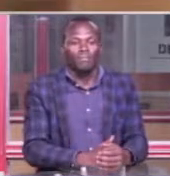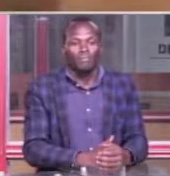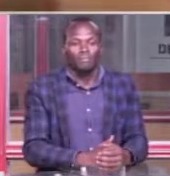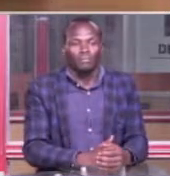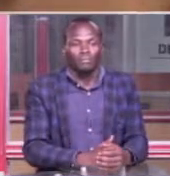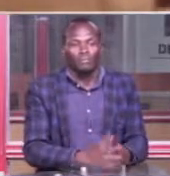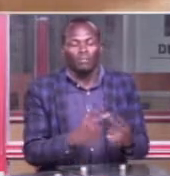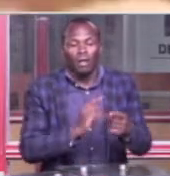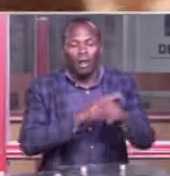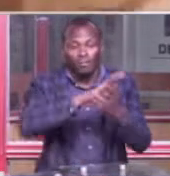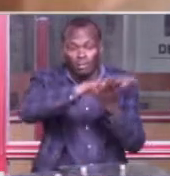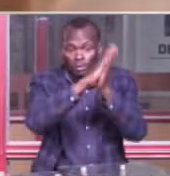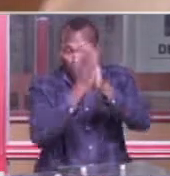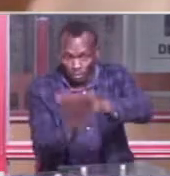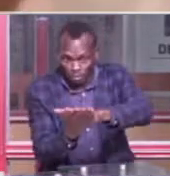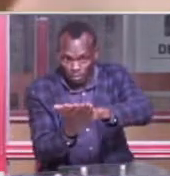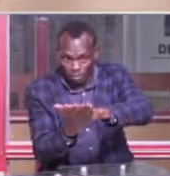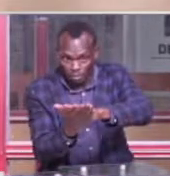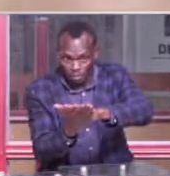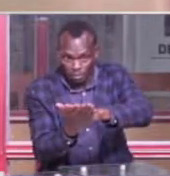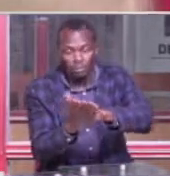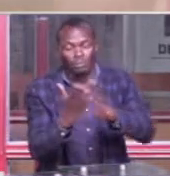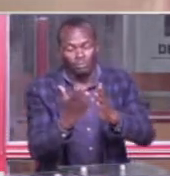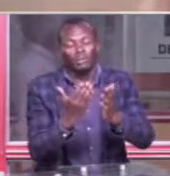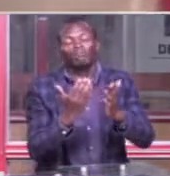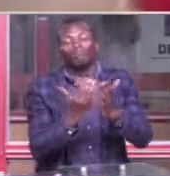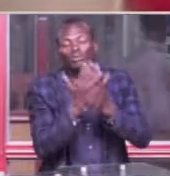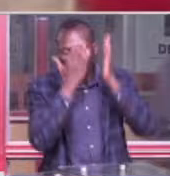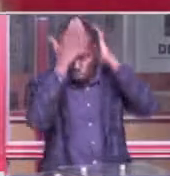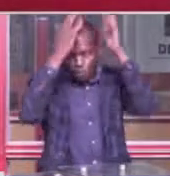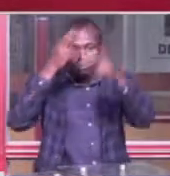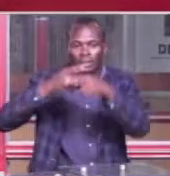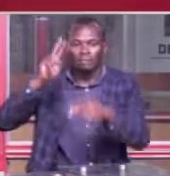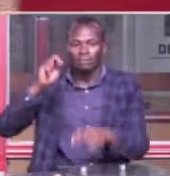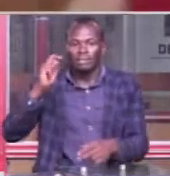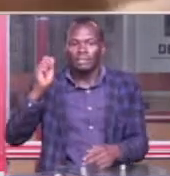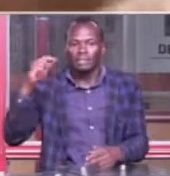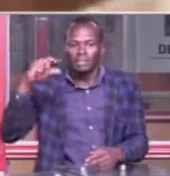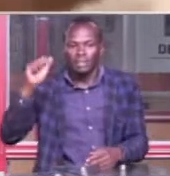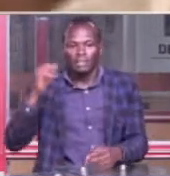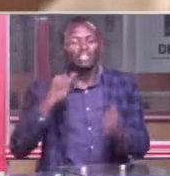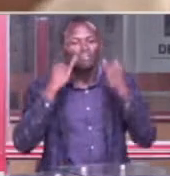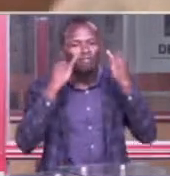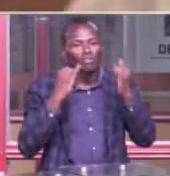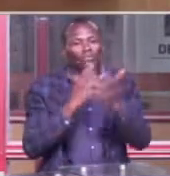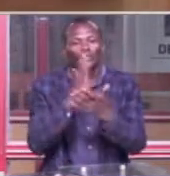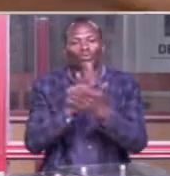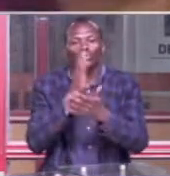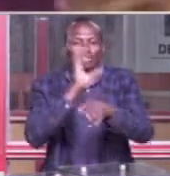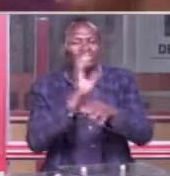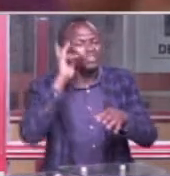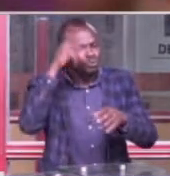Gaya kamaro kwa sababu kuru chitafe mkatuna sanu intagali ya tegeza. Ngeka nisa wegendo kugenda masu na ukuruwa niso mzegwa ulwi webisi ya